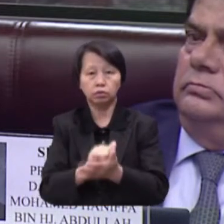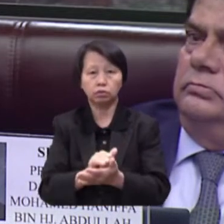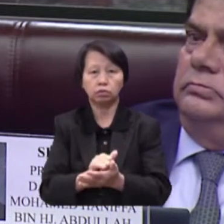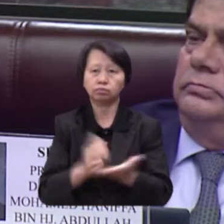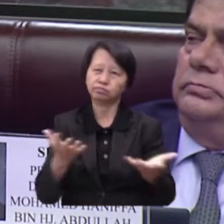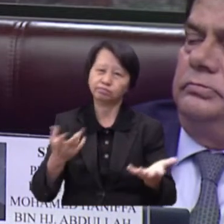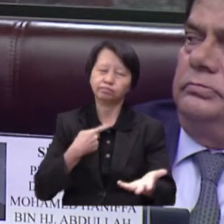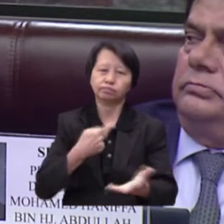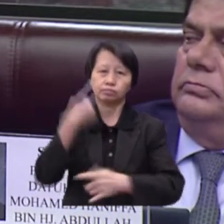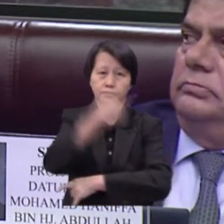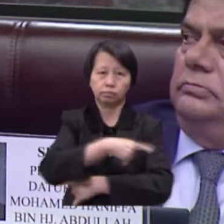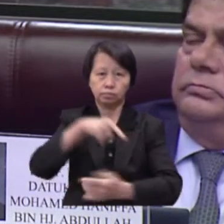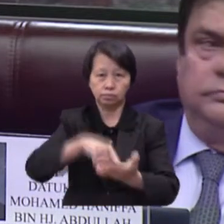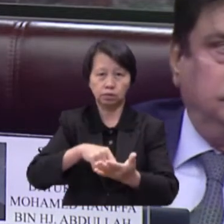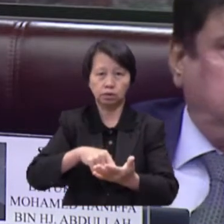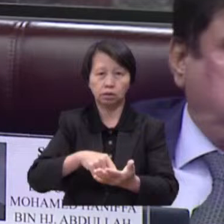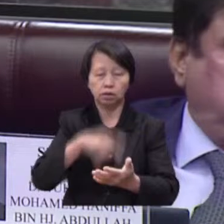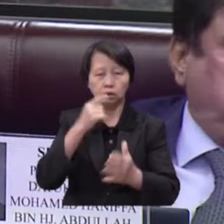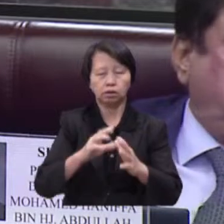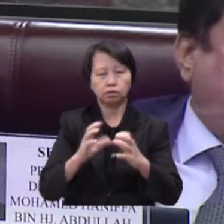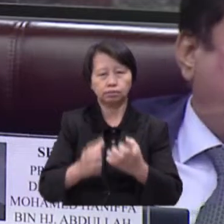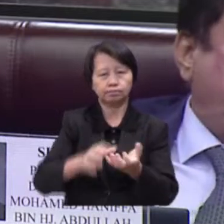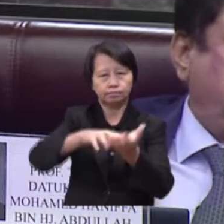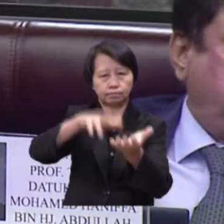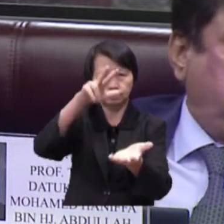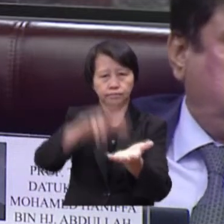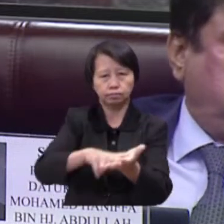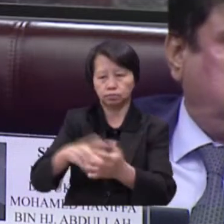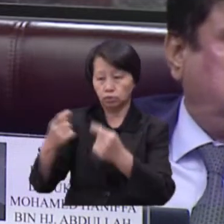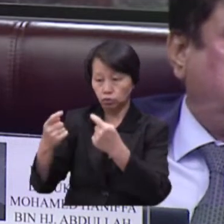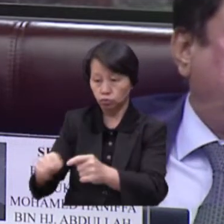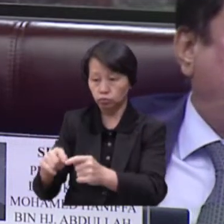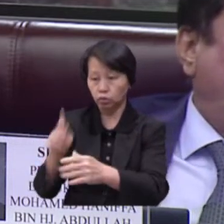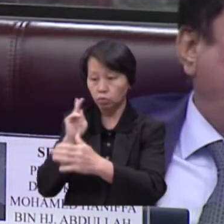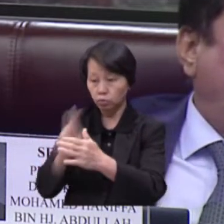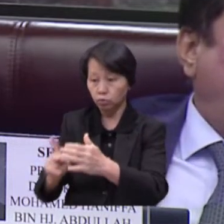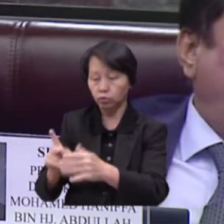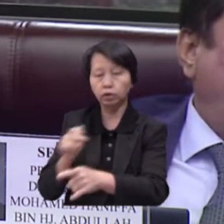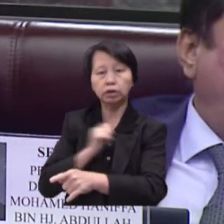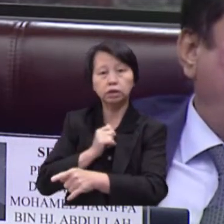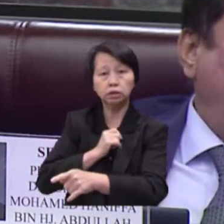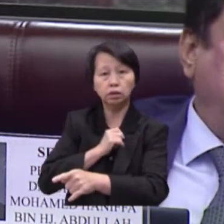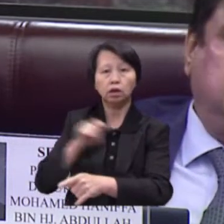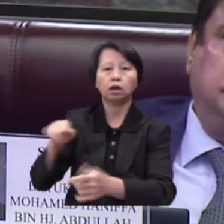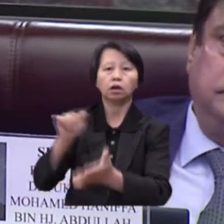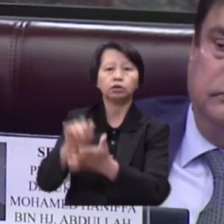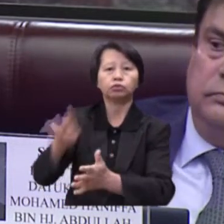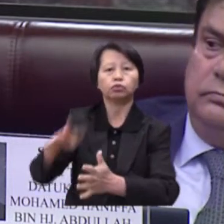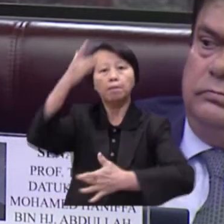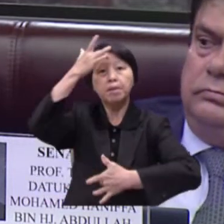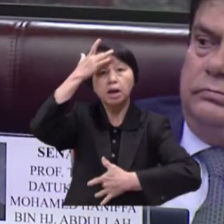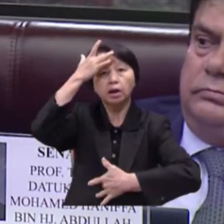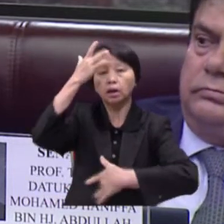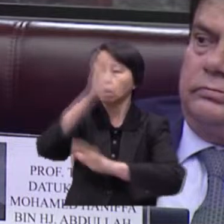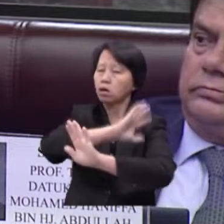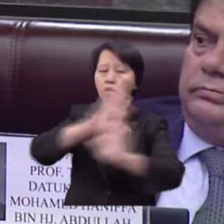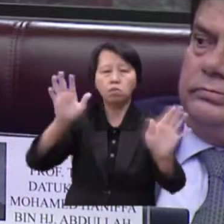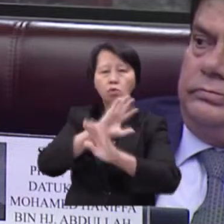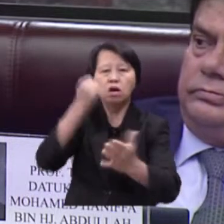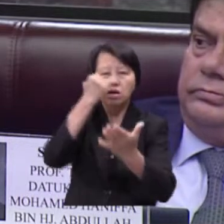langkah kita pada hari ini untuk klasifikasikan percobaan bunuh diri sebagai satu penyakit dan bukan sebagai